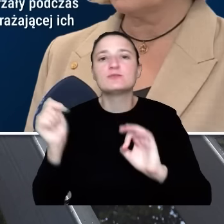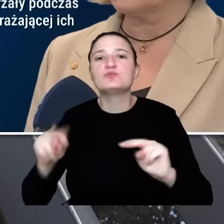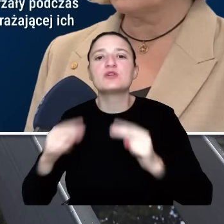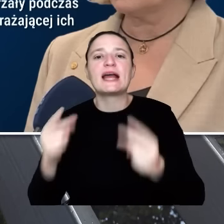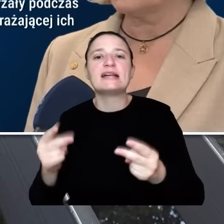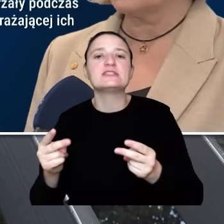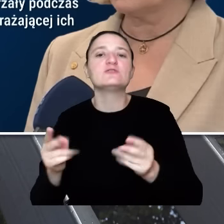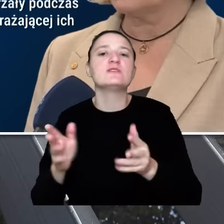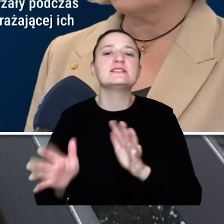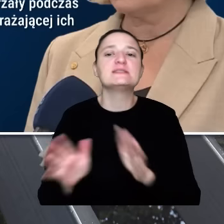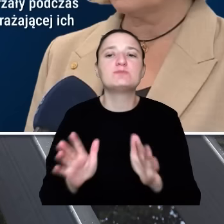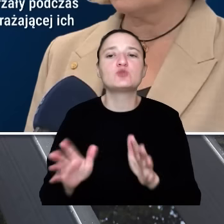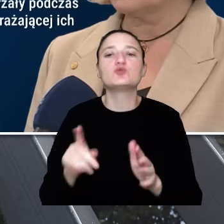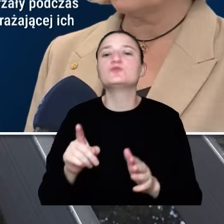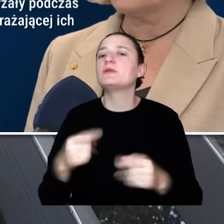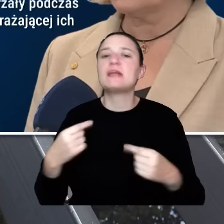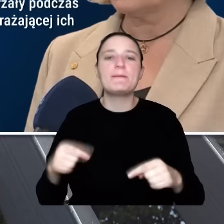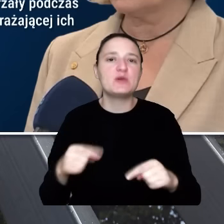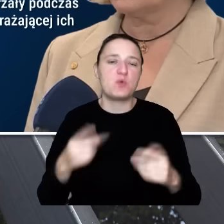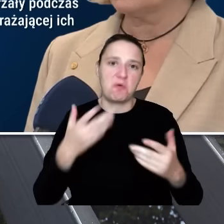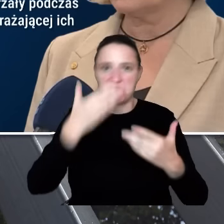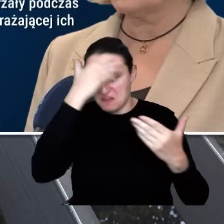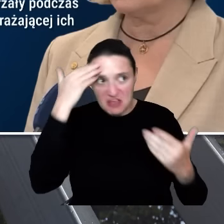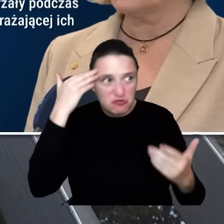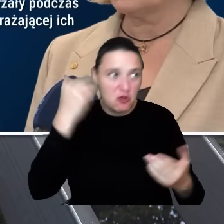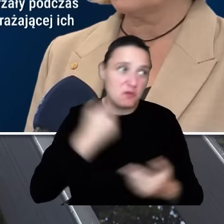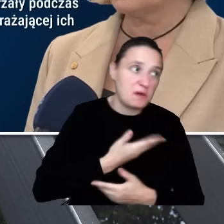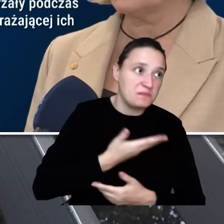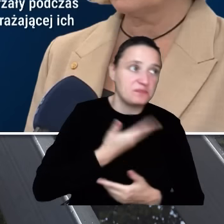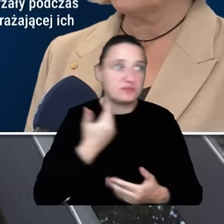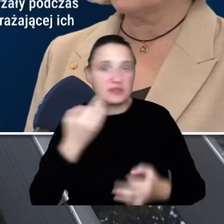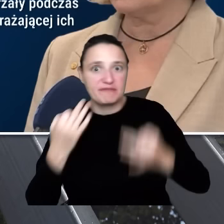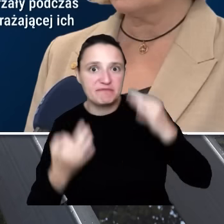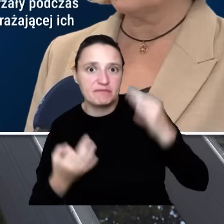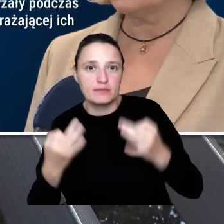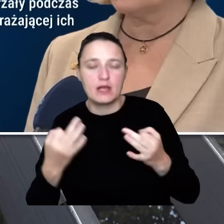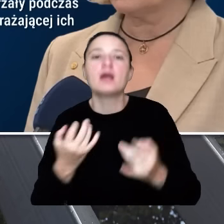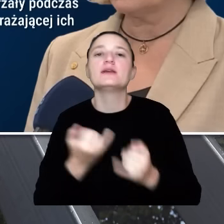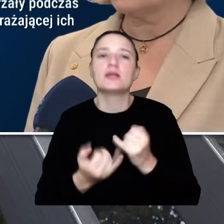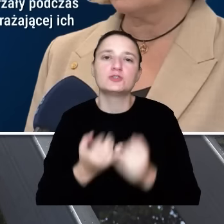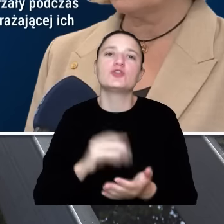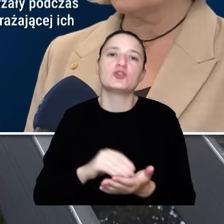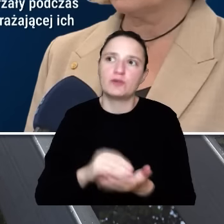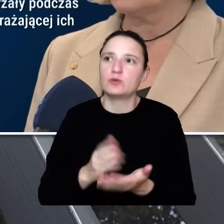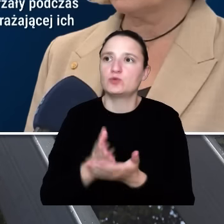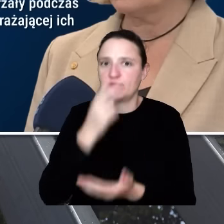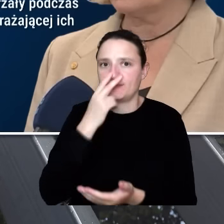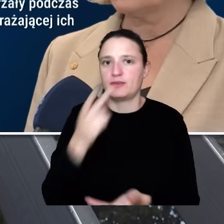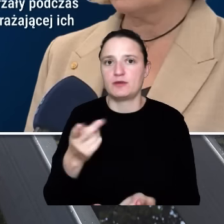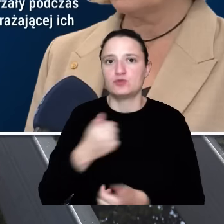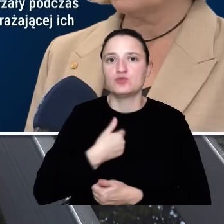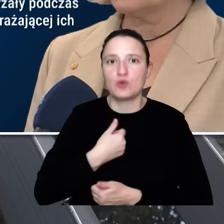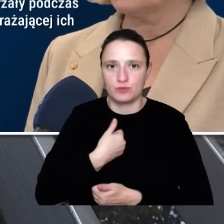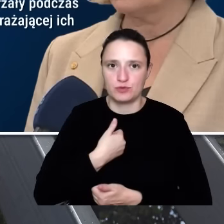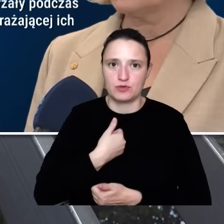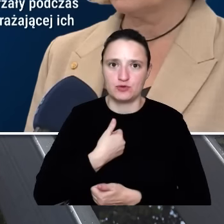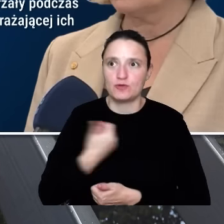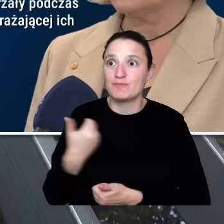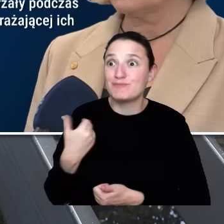nie pozostawiały żadnych niedomówień. Bo jeżeli mamy doświadczenie, kiedy ci żołnierze byli